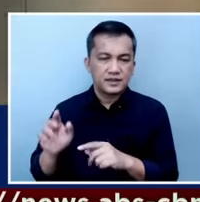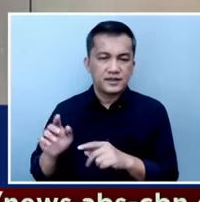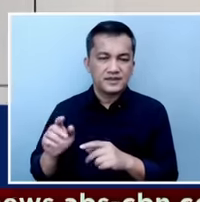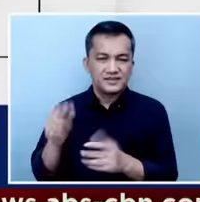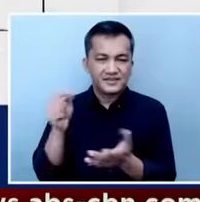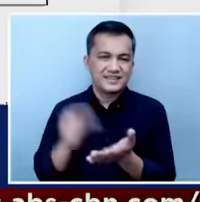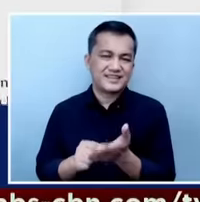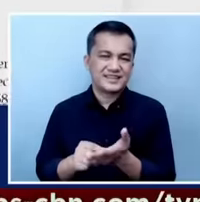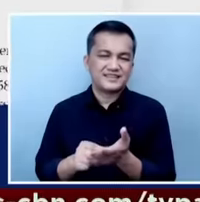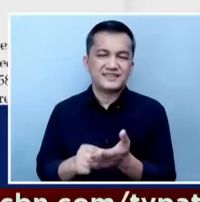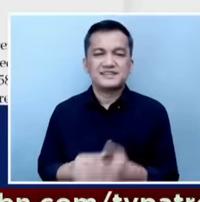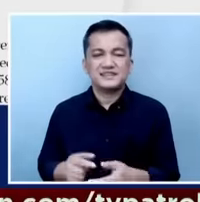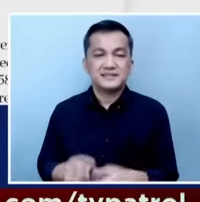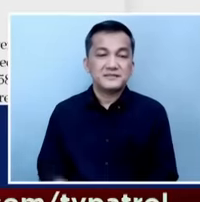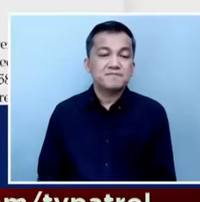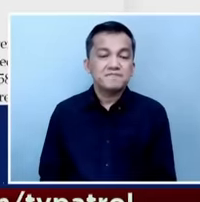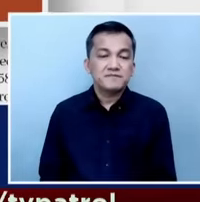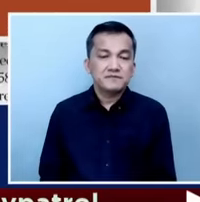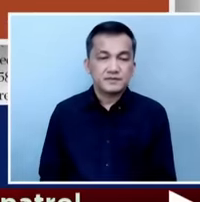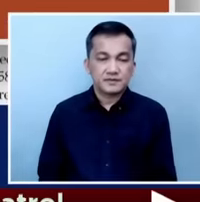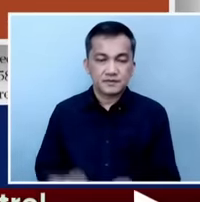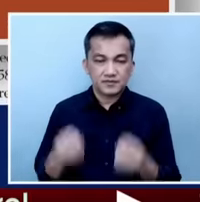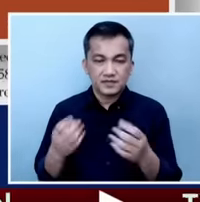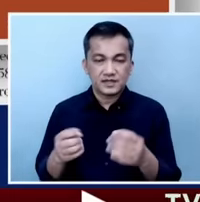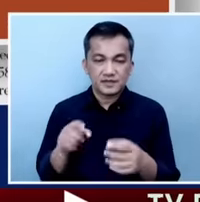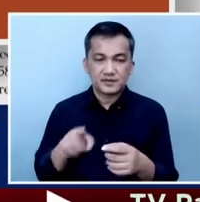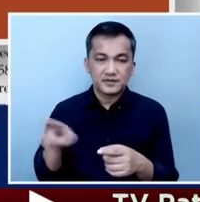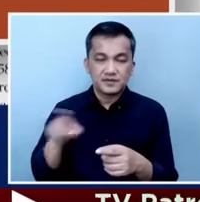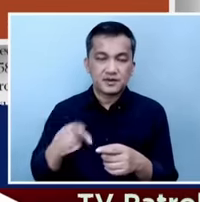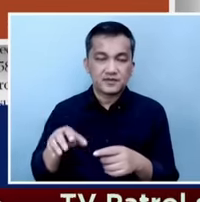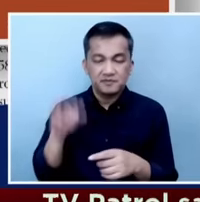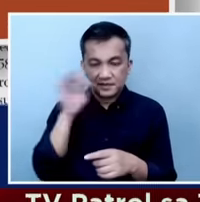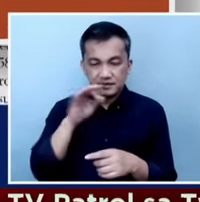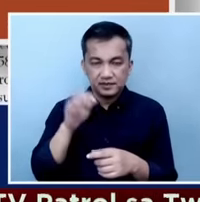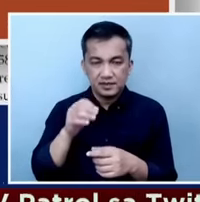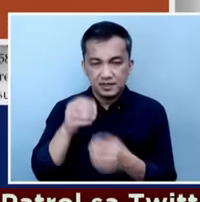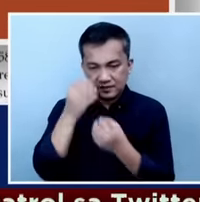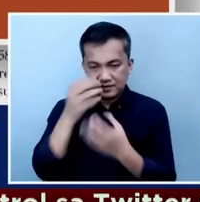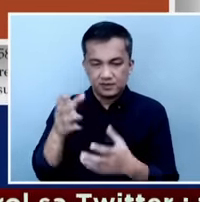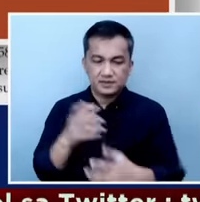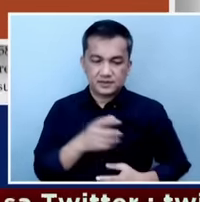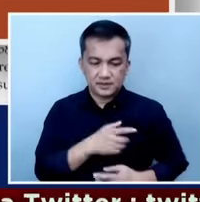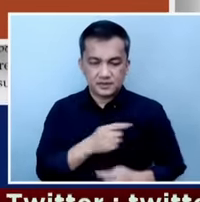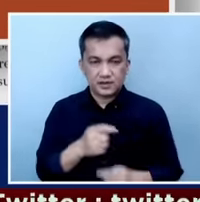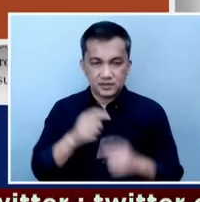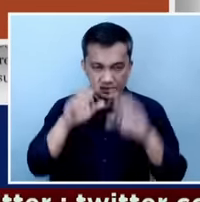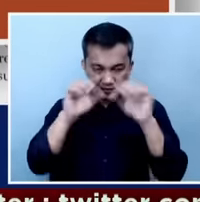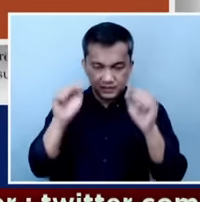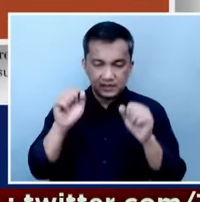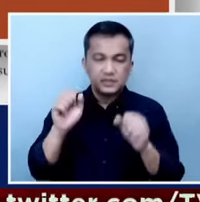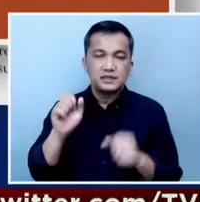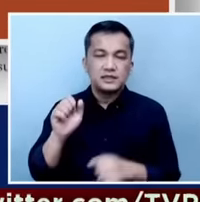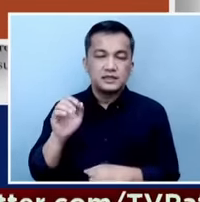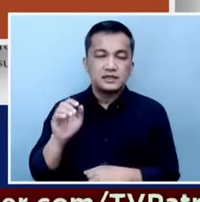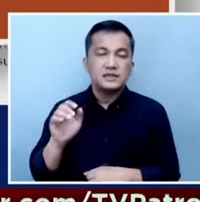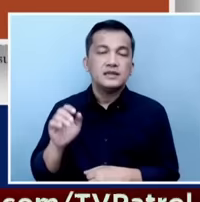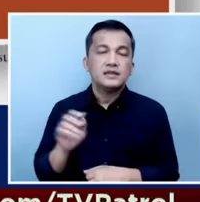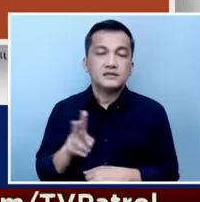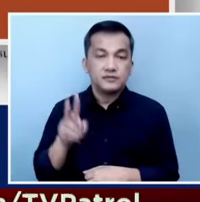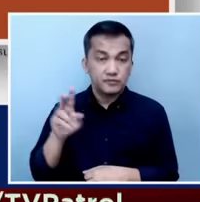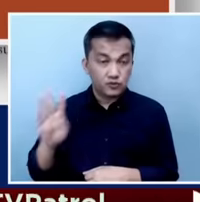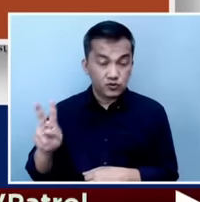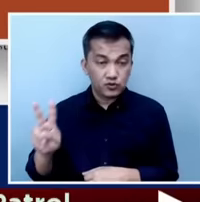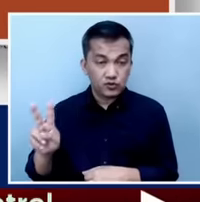rating. Karamihan o mayorya ng mga Pilipino ay nagpahayag ng tiwala kina Marcos, Duterte at Senate President